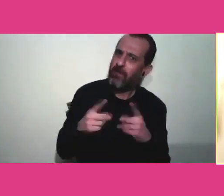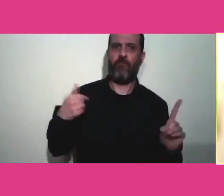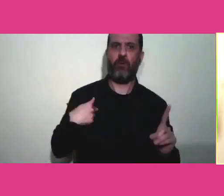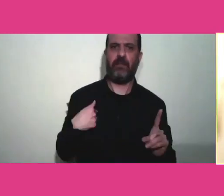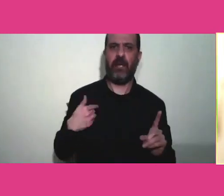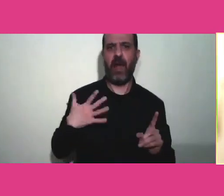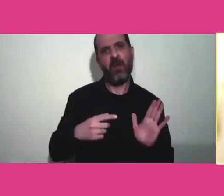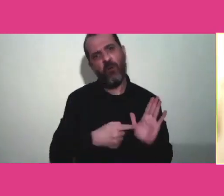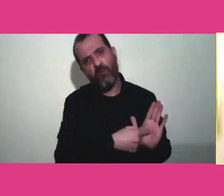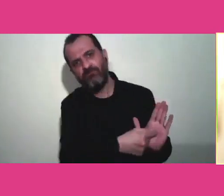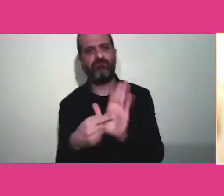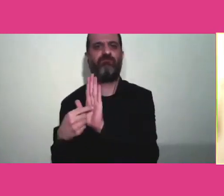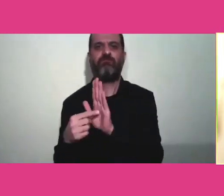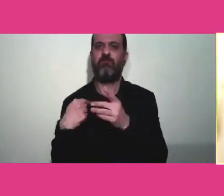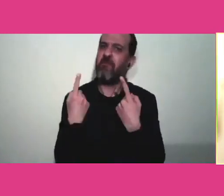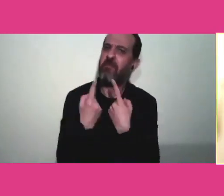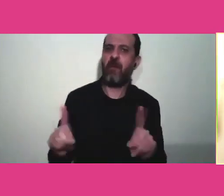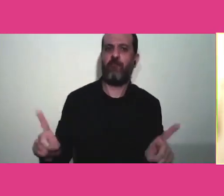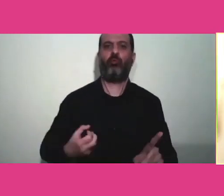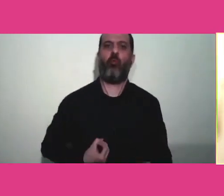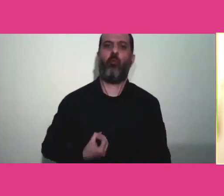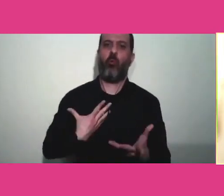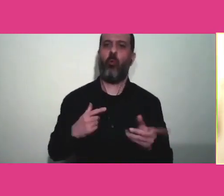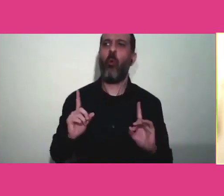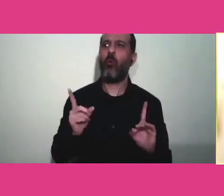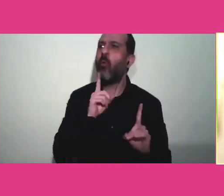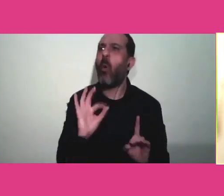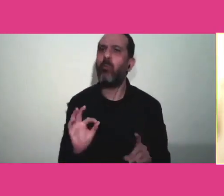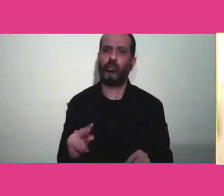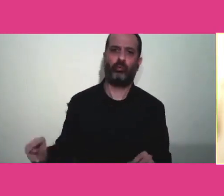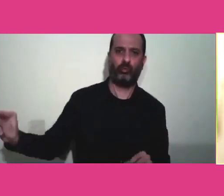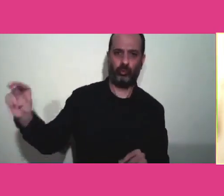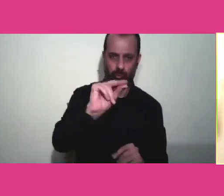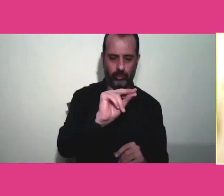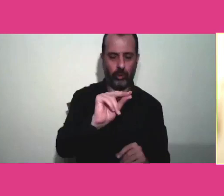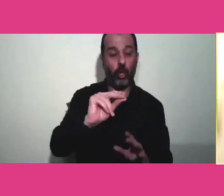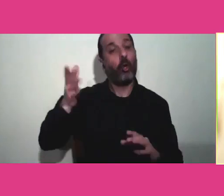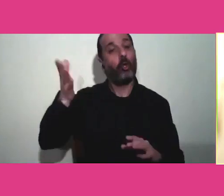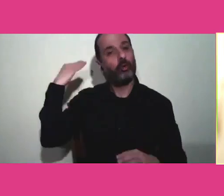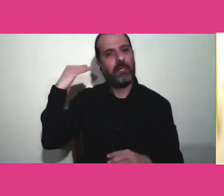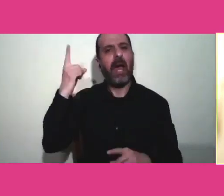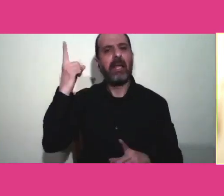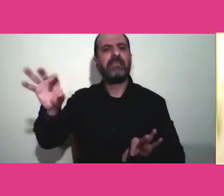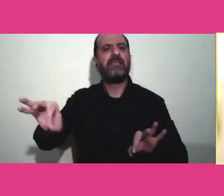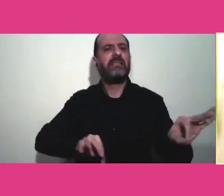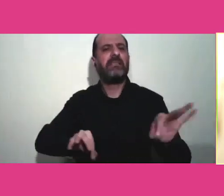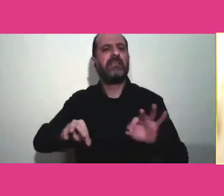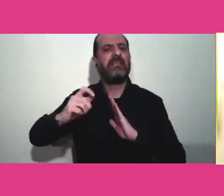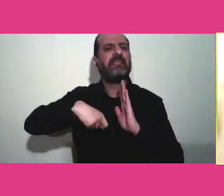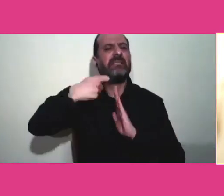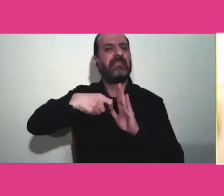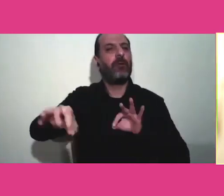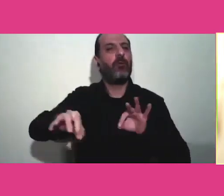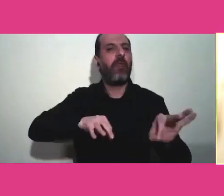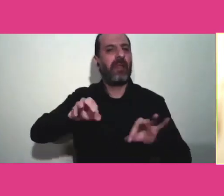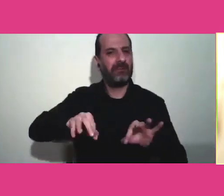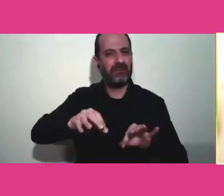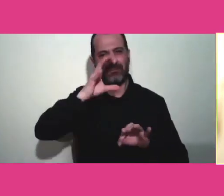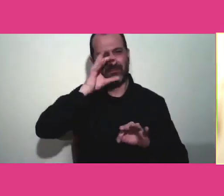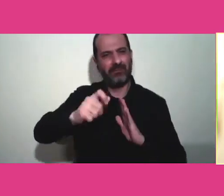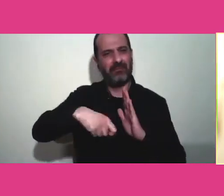αυτό. Έτυχε να με προσεγγίσει τότε ένας σκηνοθέτης που ήθελε να κάνει ένα ντοκιμαντέρ στο